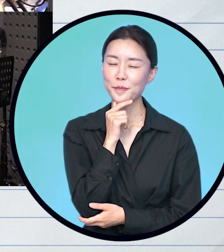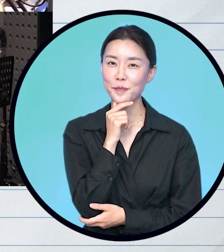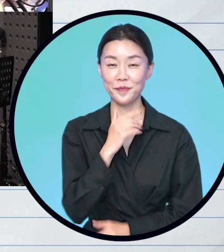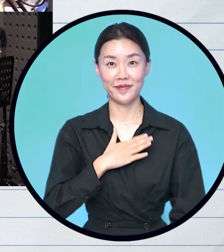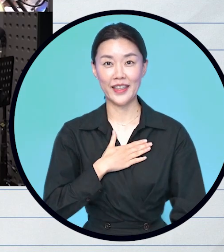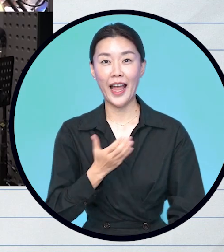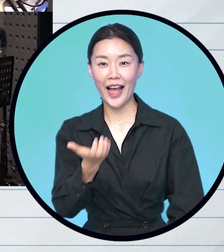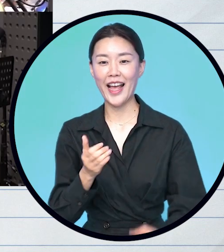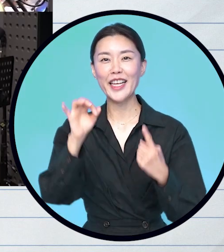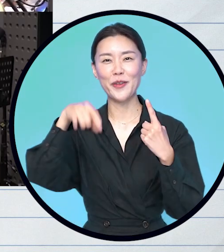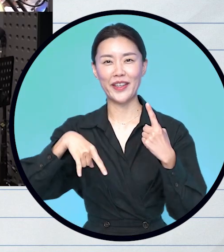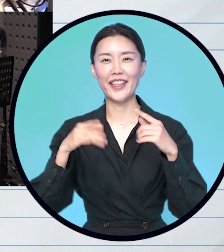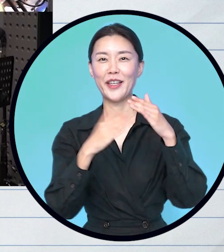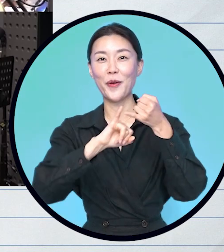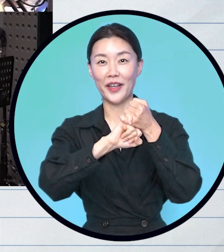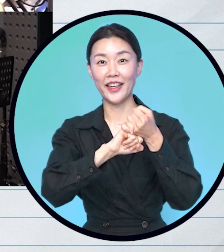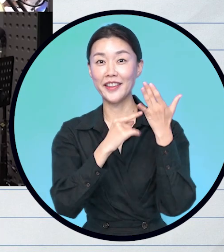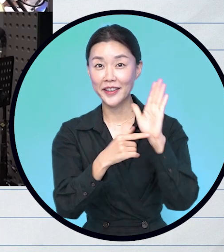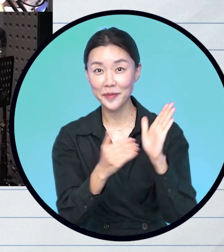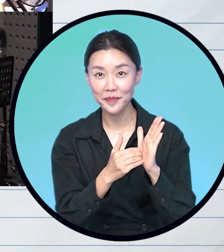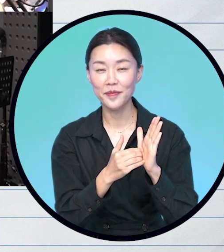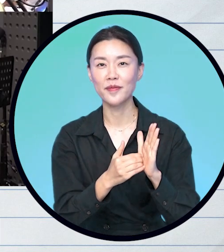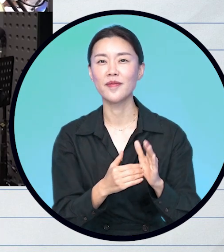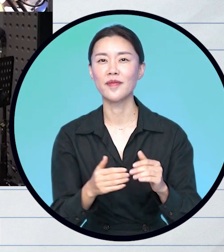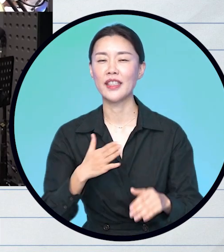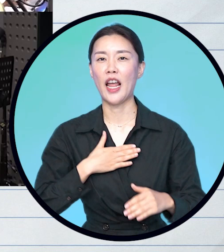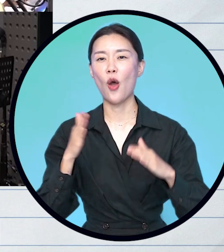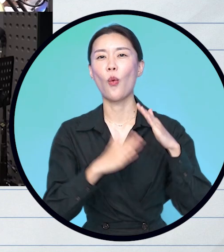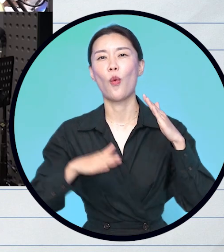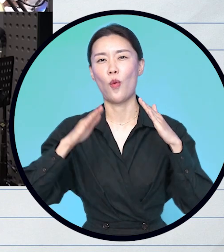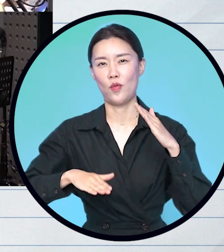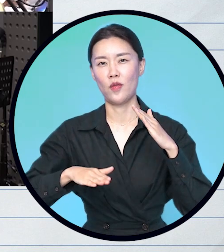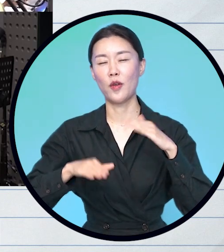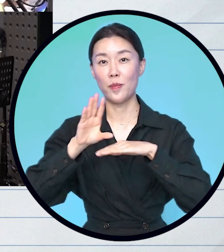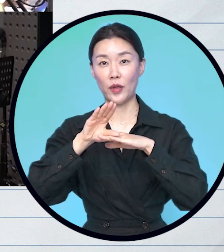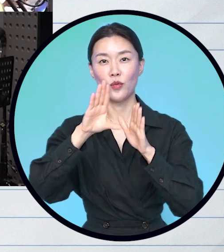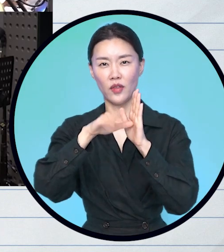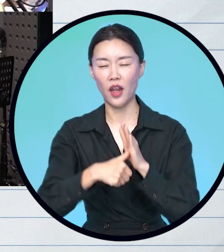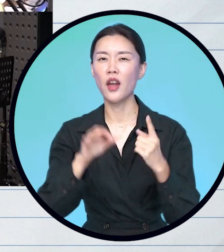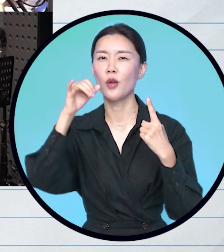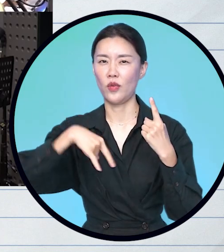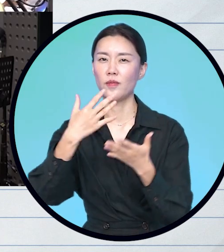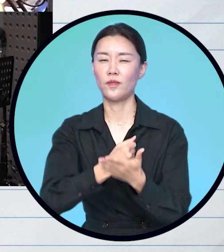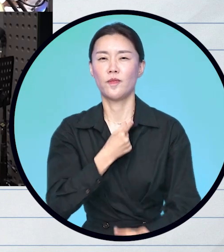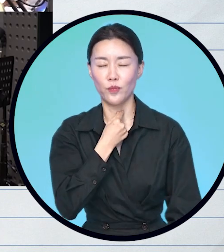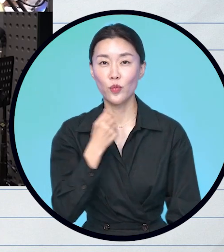일단 아까 1위 공약 이야기를 했었는데 네. 제가 공중파에서도 1위를 해보고 싶고 네. 또 얼른